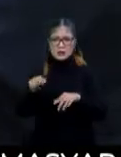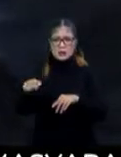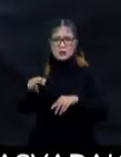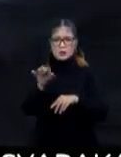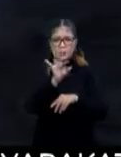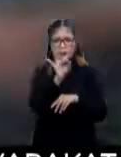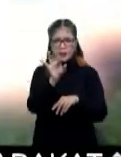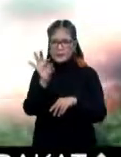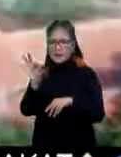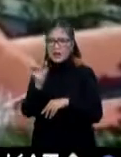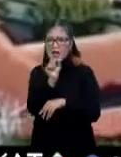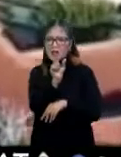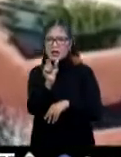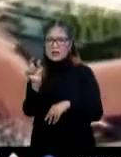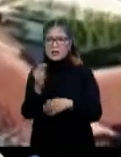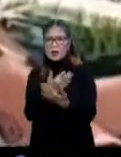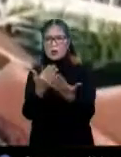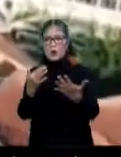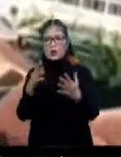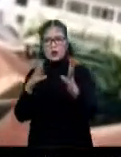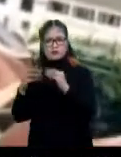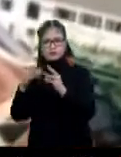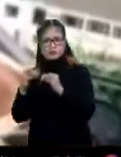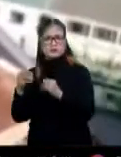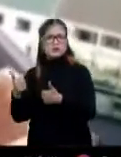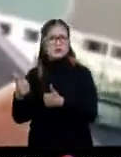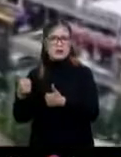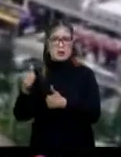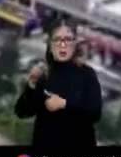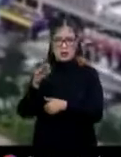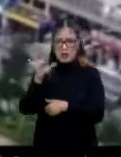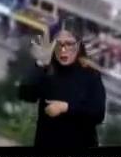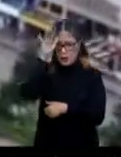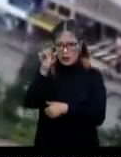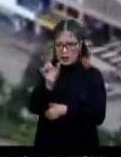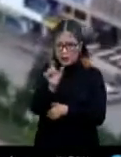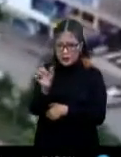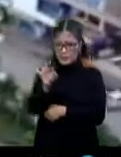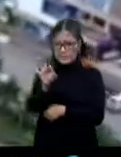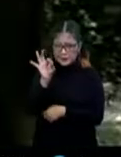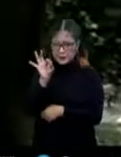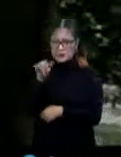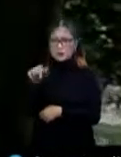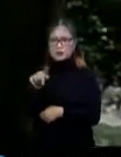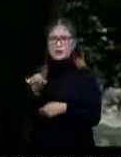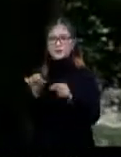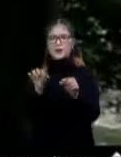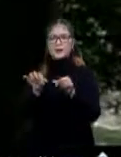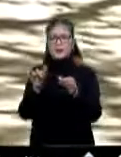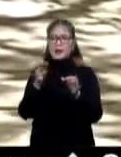kegaduhan di masyarakat dengan diksi yang tepat pemerintah kota Malang dapat mempromosikan beragam sport wisata menarik yang dapat dikunjungi